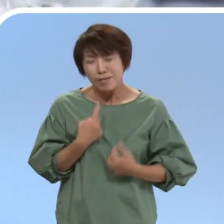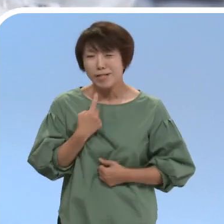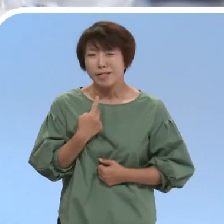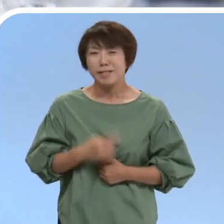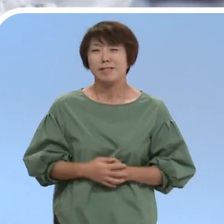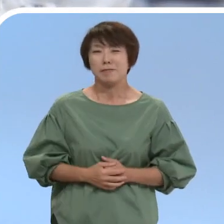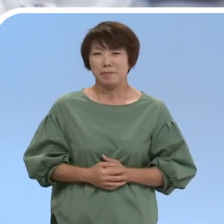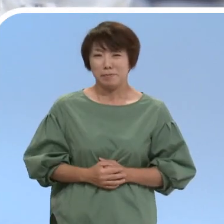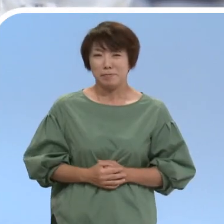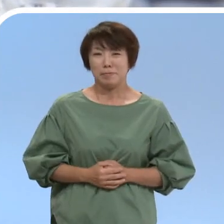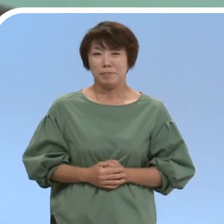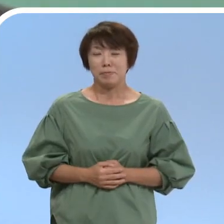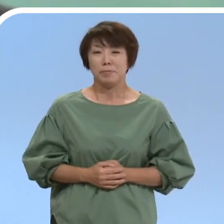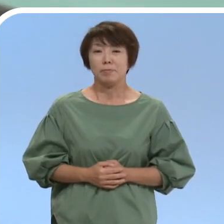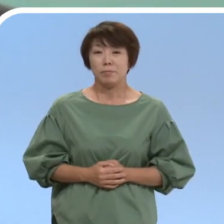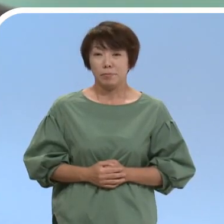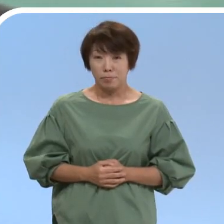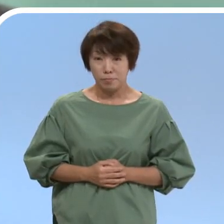しいな。